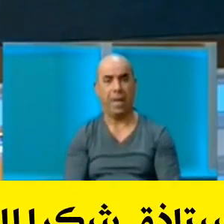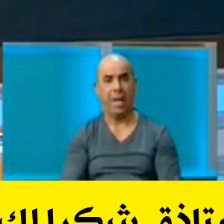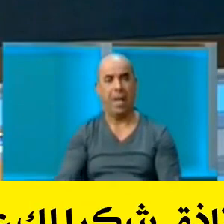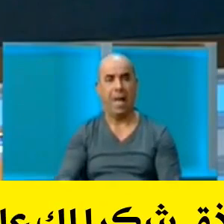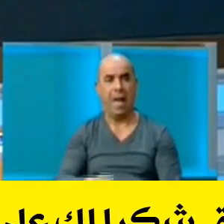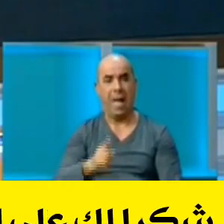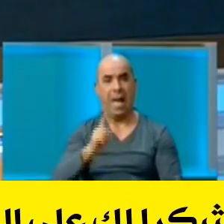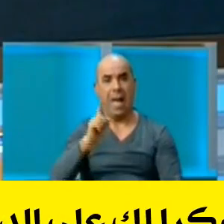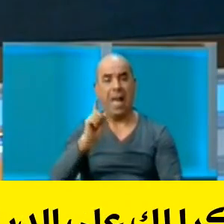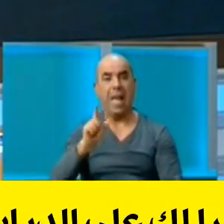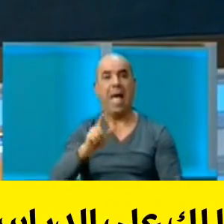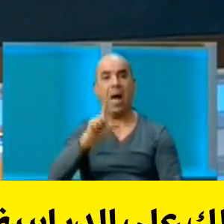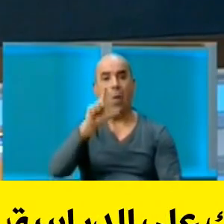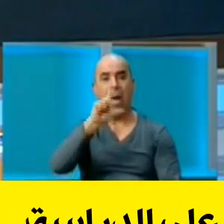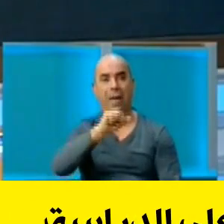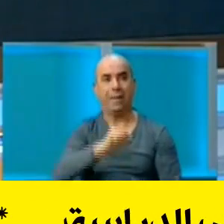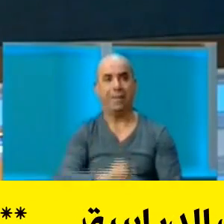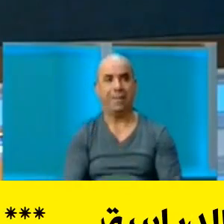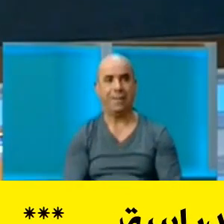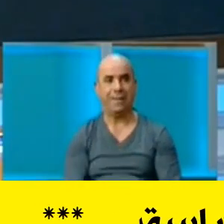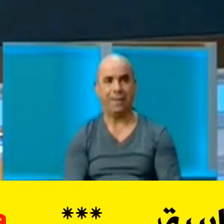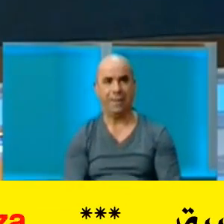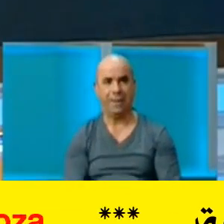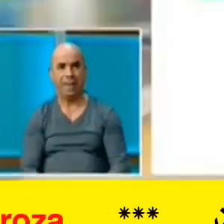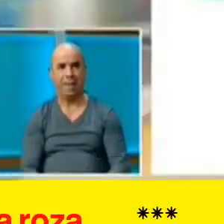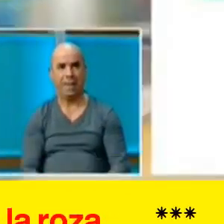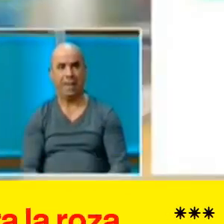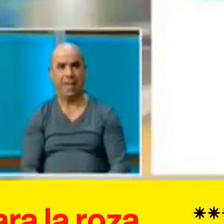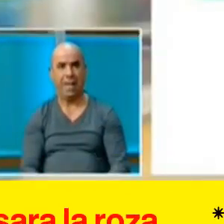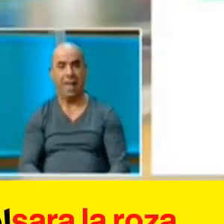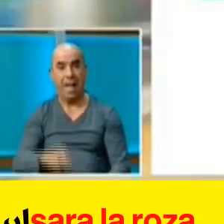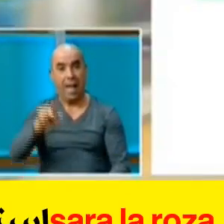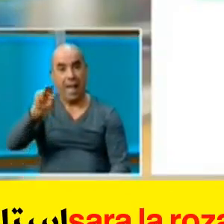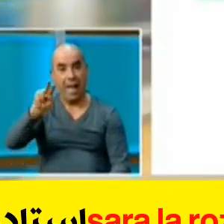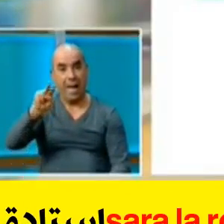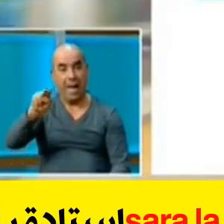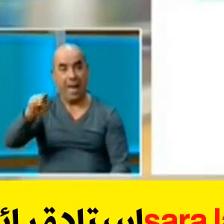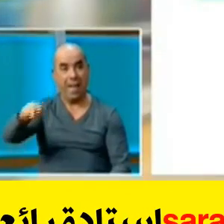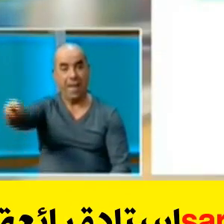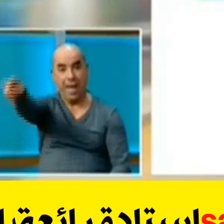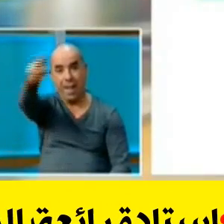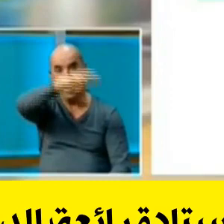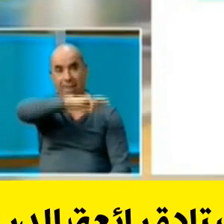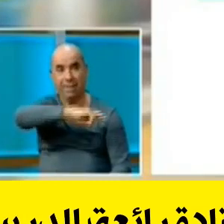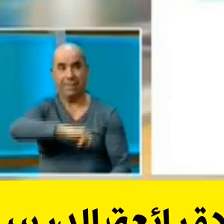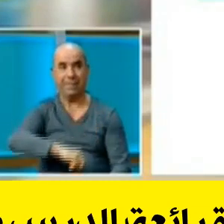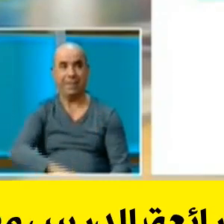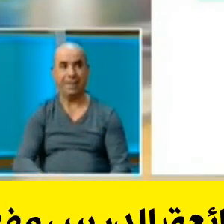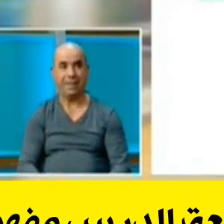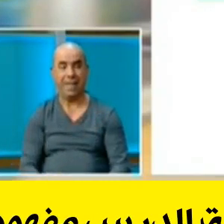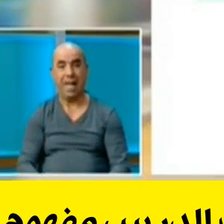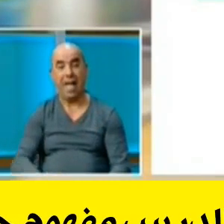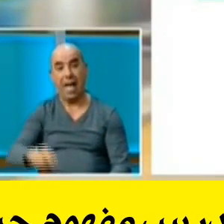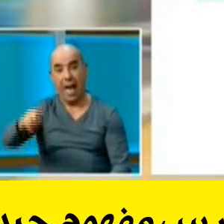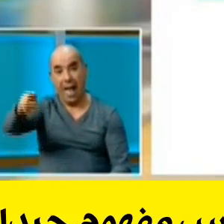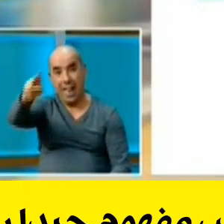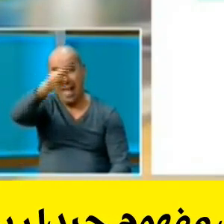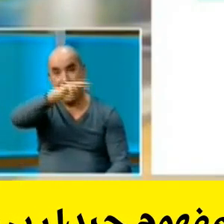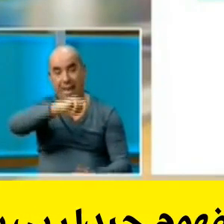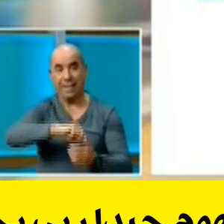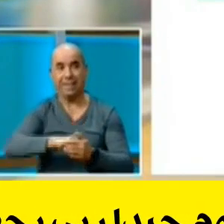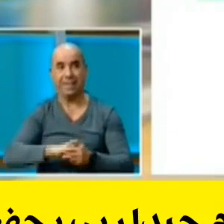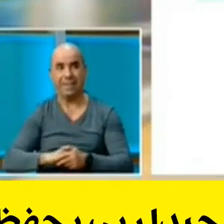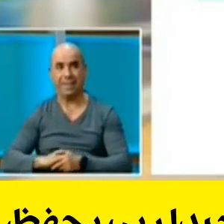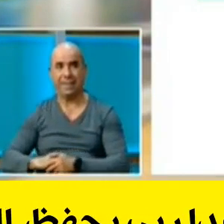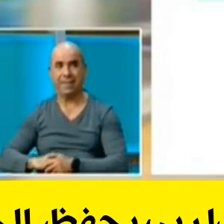تكون كيف؟ مشددة. جيد، لاحظوا اللذان، قلنا لامين وثانيهما